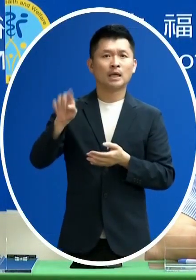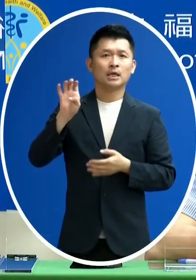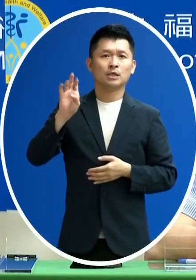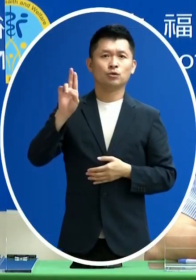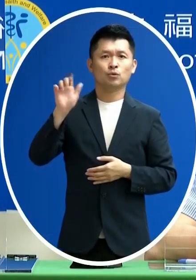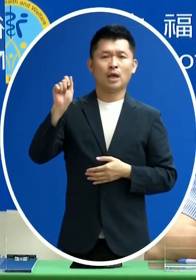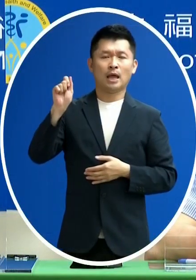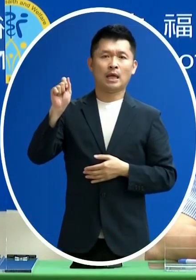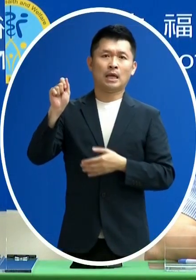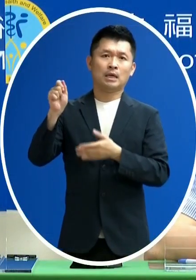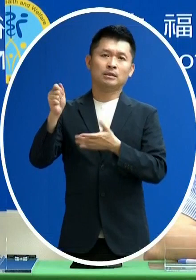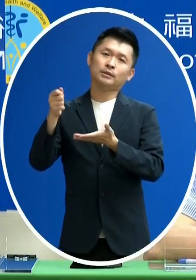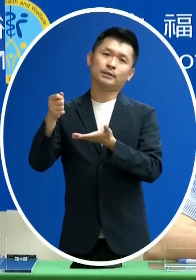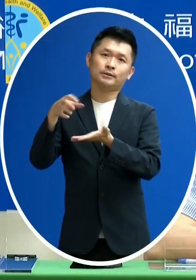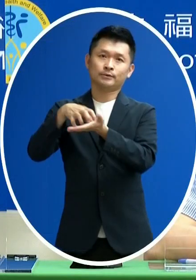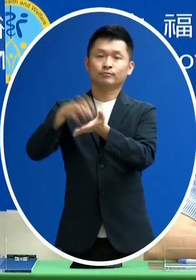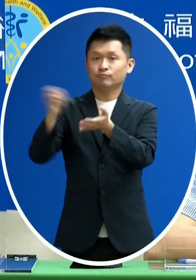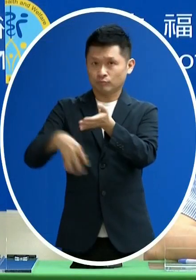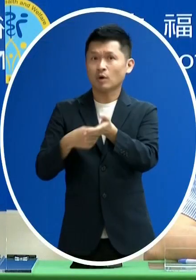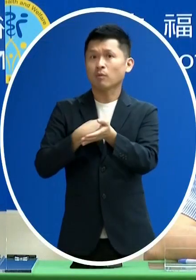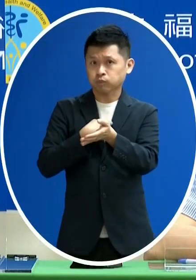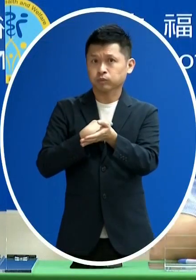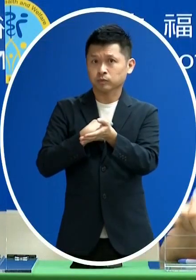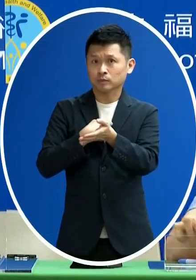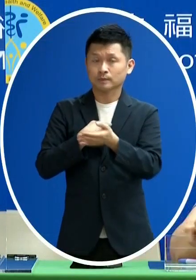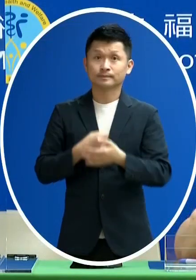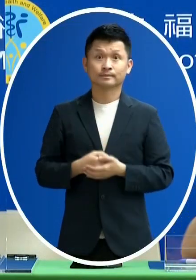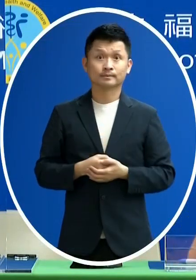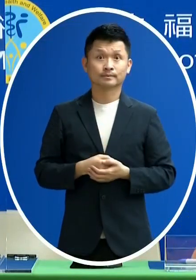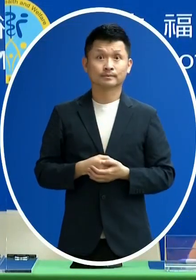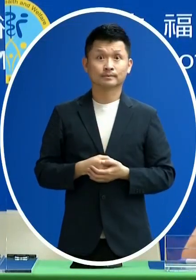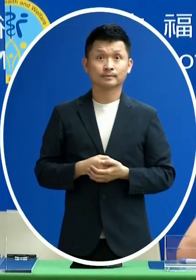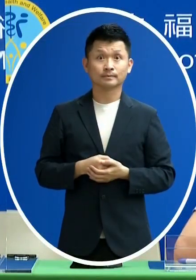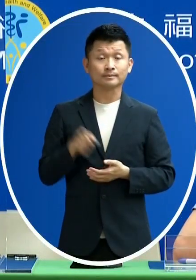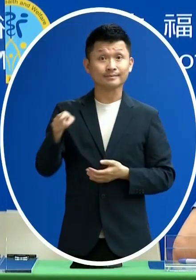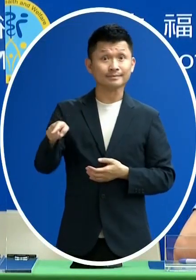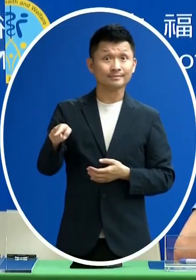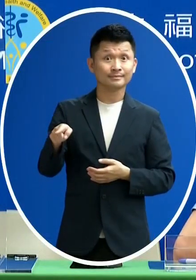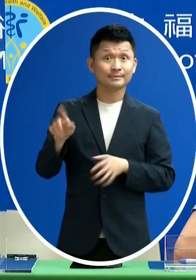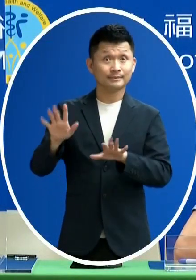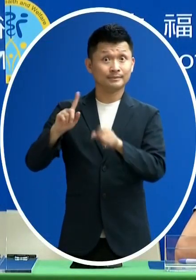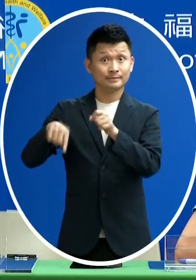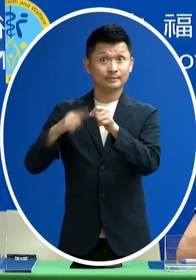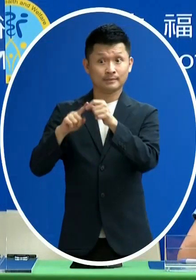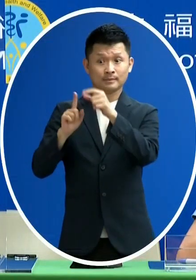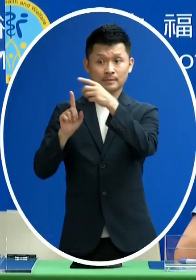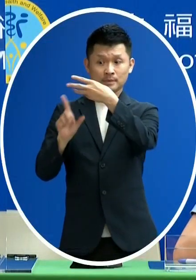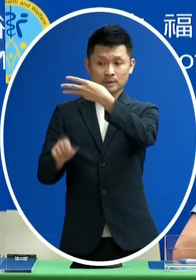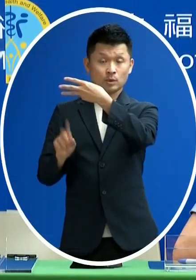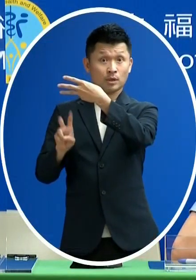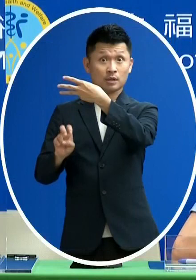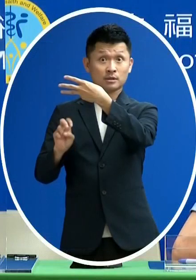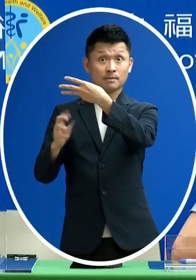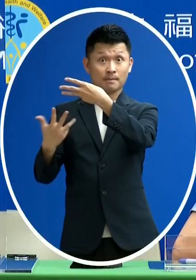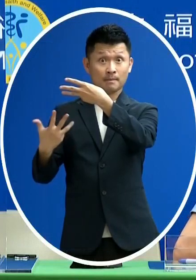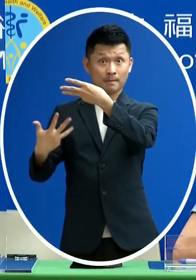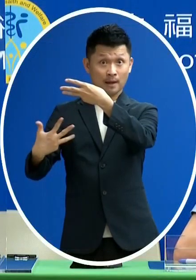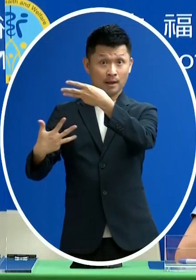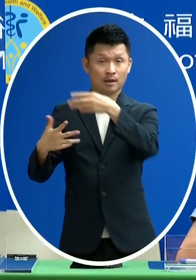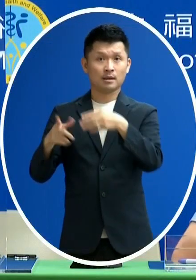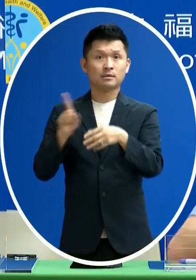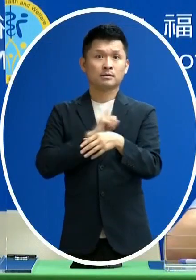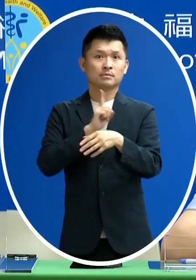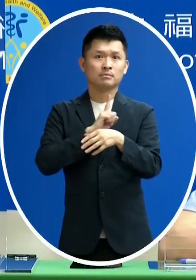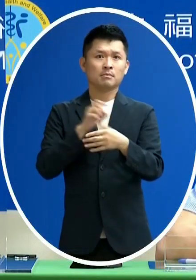EUA。 那他跟我们废止的这个 EUA， 其实他自己在今年的3月28号就有报关输